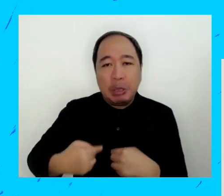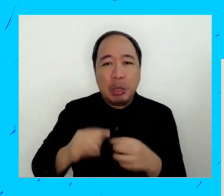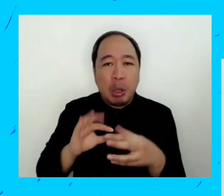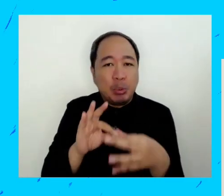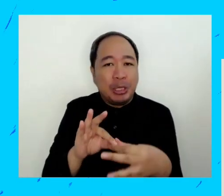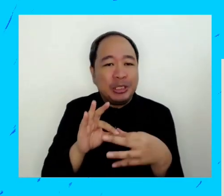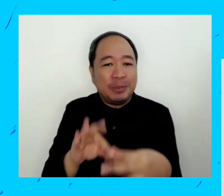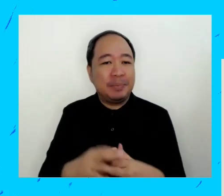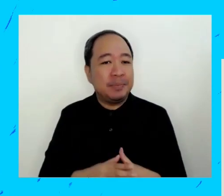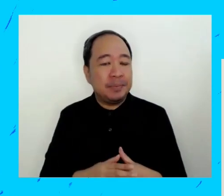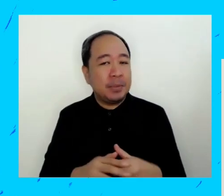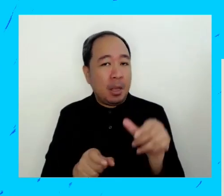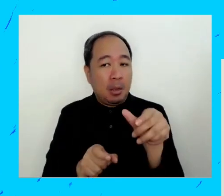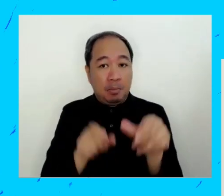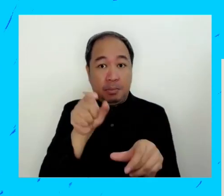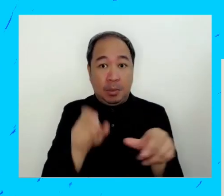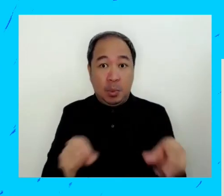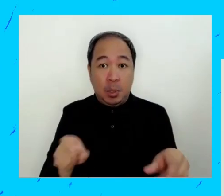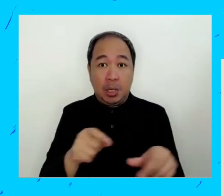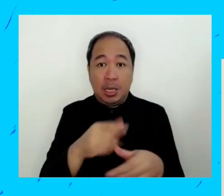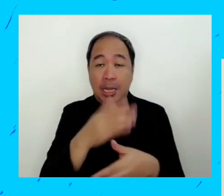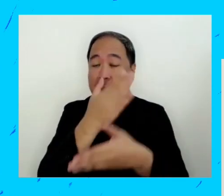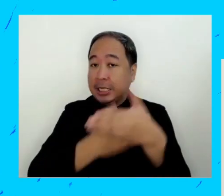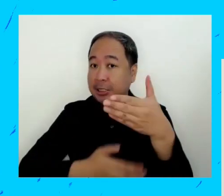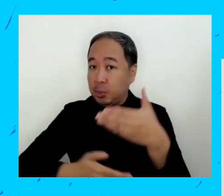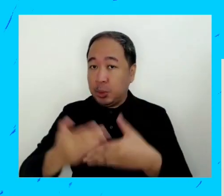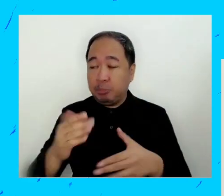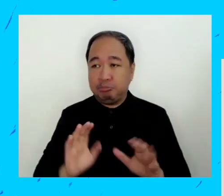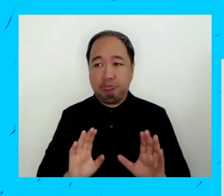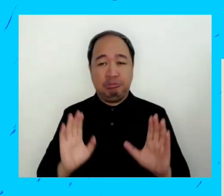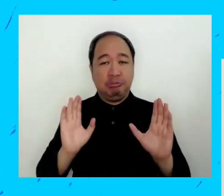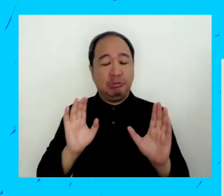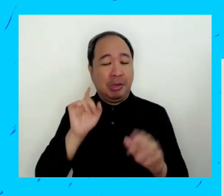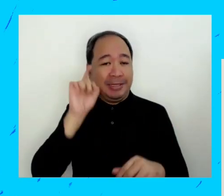personnes handicapées sont asexuées.